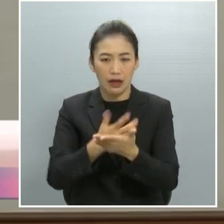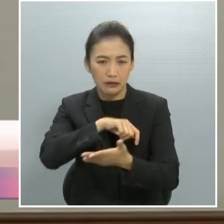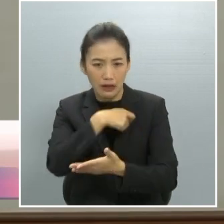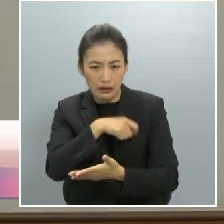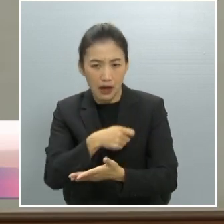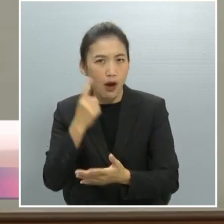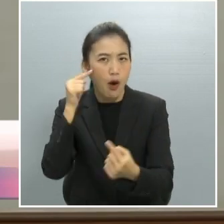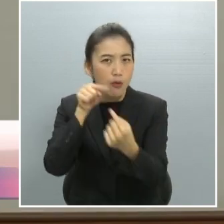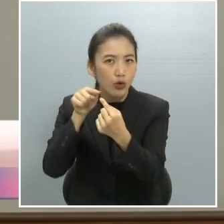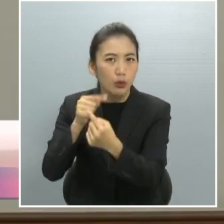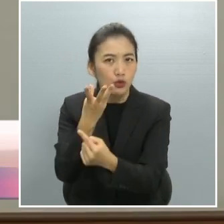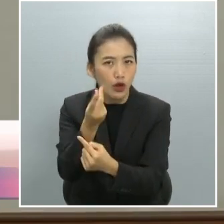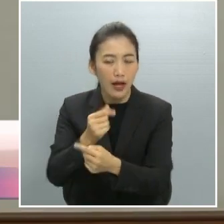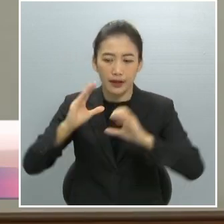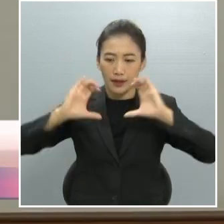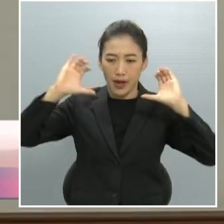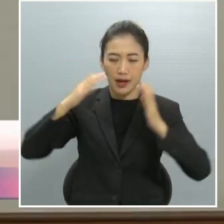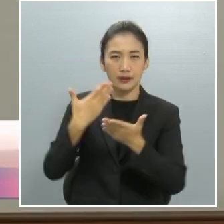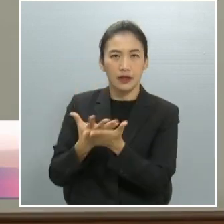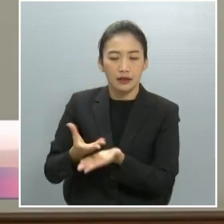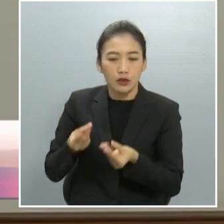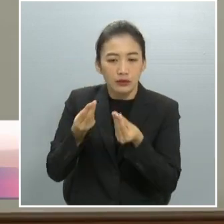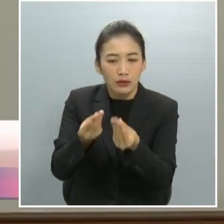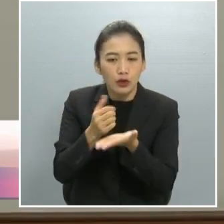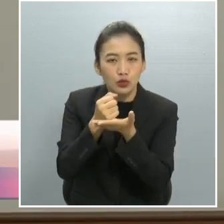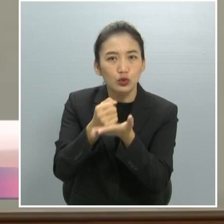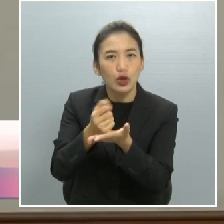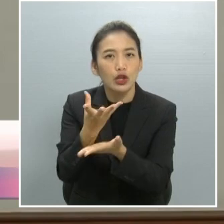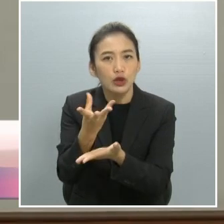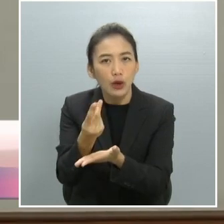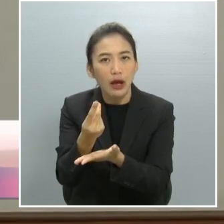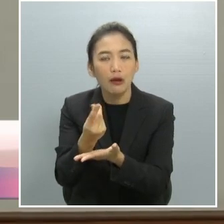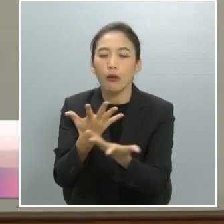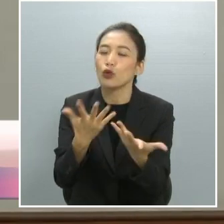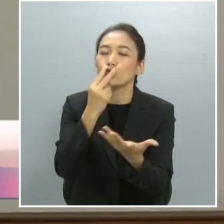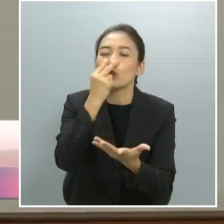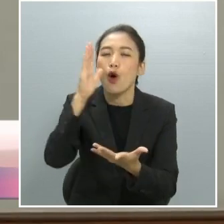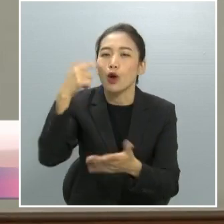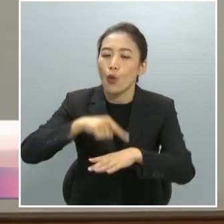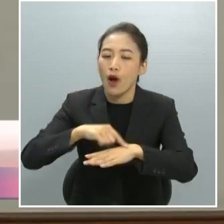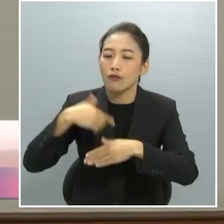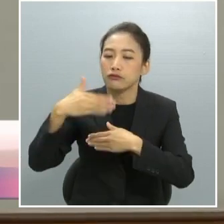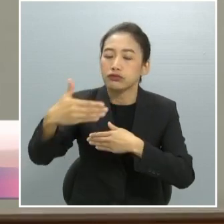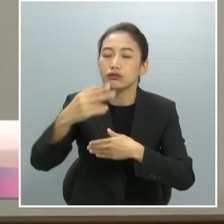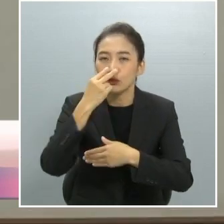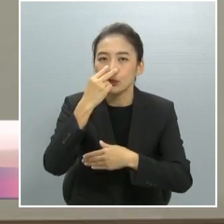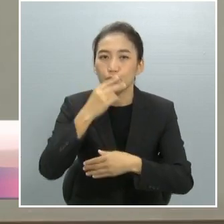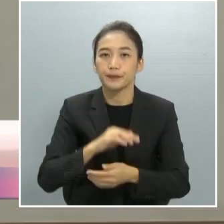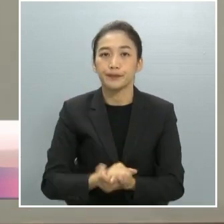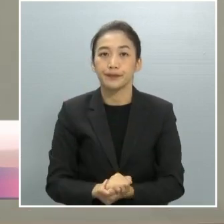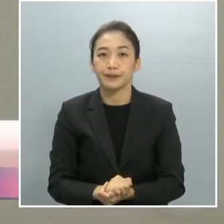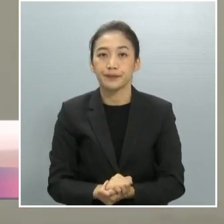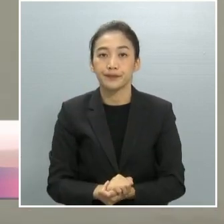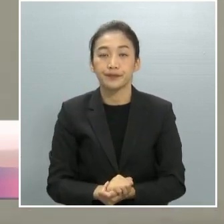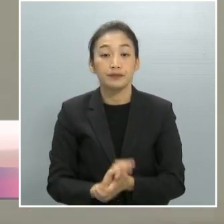ยจุนเจือเท่าไหร่นะครับในแง่ของงบประมาณทั้งหมดขอเวลานิดนึง ที่อยากจะทำทันทีเพราะว่าต้องมาต้องใช้เรื่องที่ก่อน